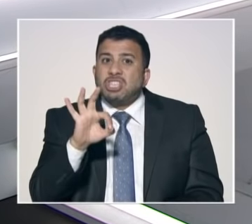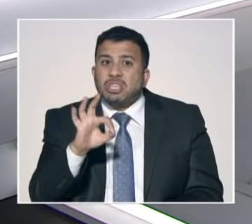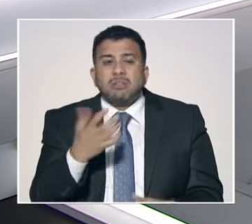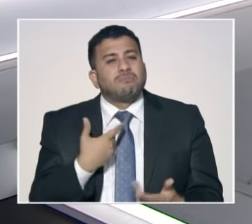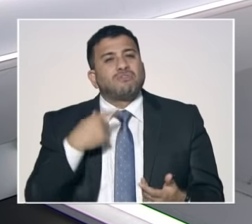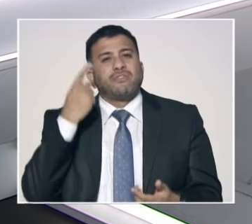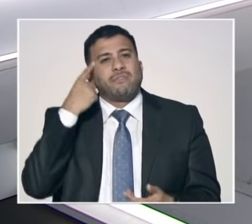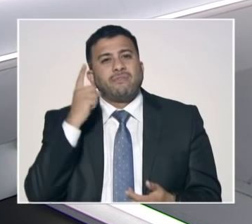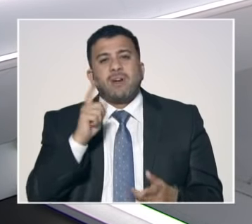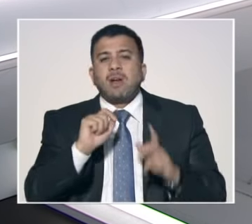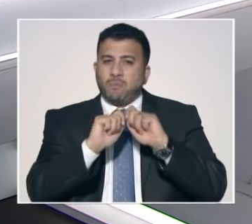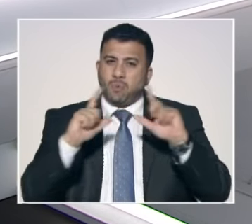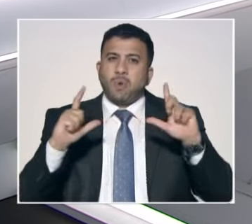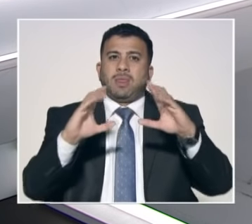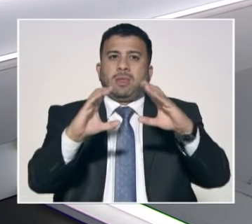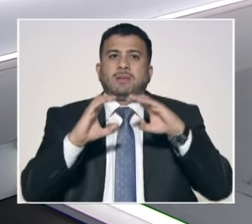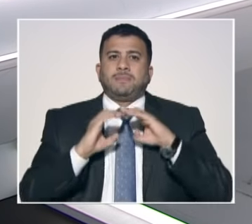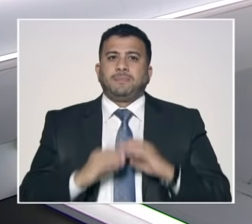أبو حمدان.